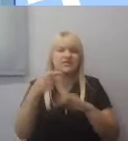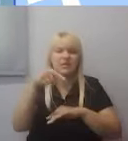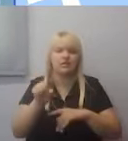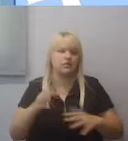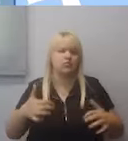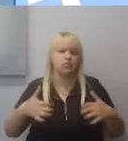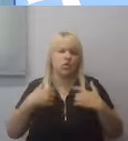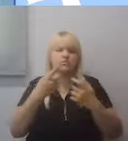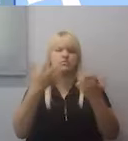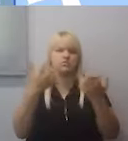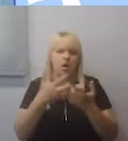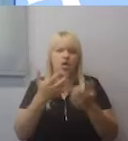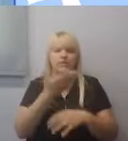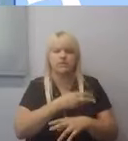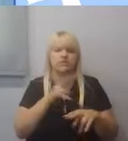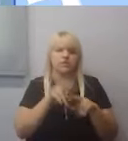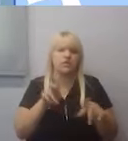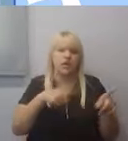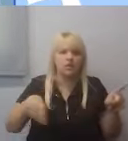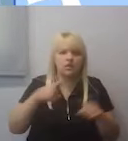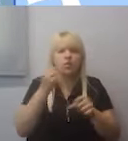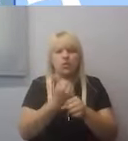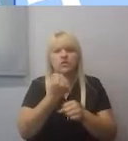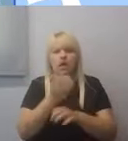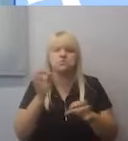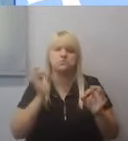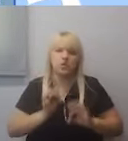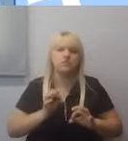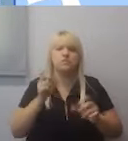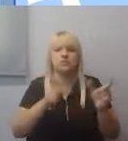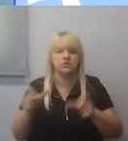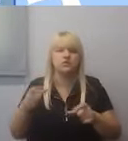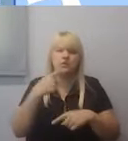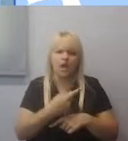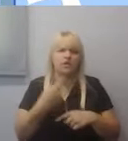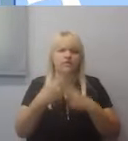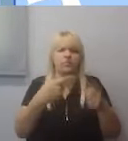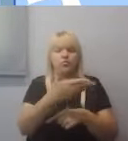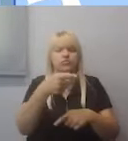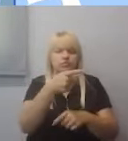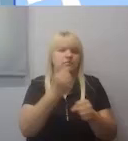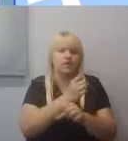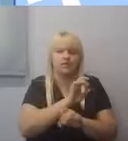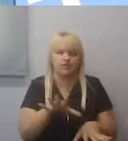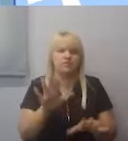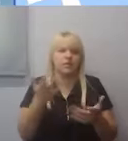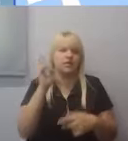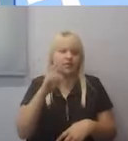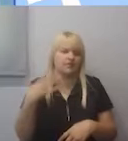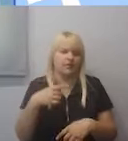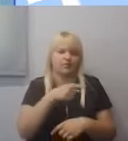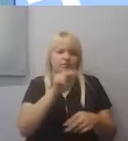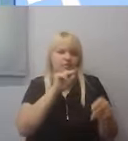vietā ko ko ko dara parasti profesionāļi un mums vienmēr saka nu jums ir jau tas nebūs jādara bet nez kāpēc mums to drillē no no